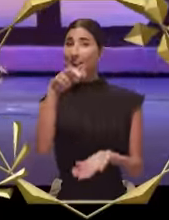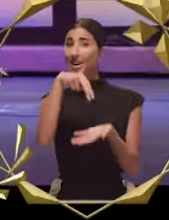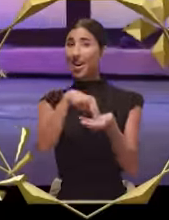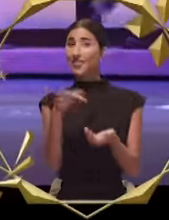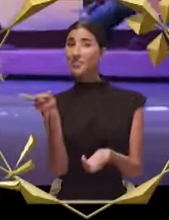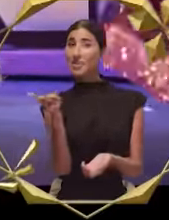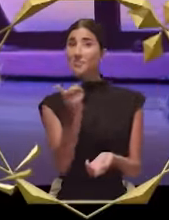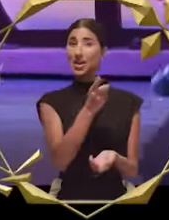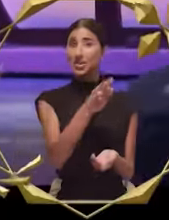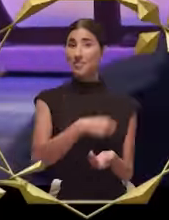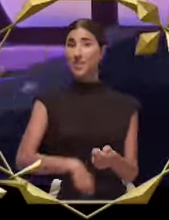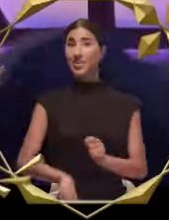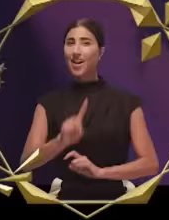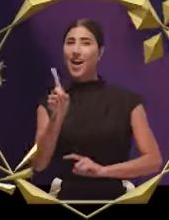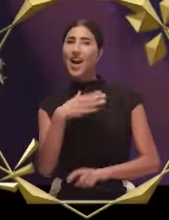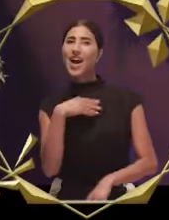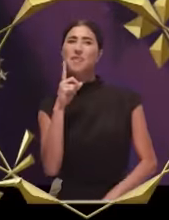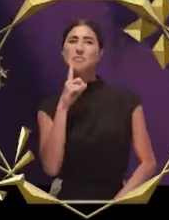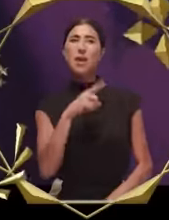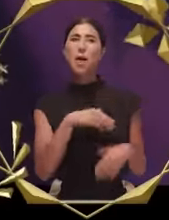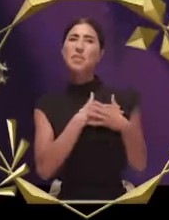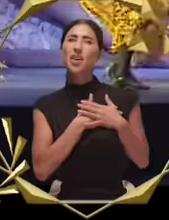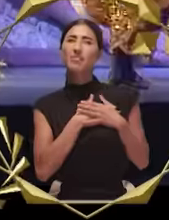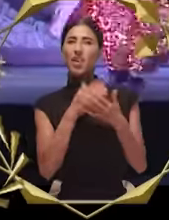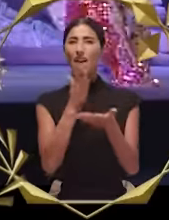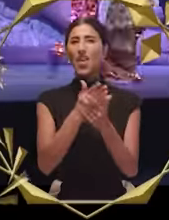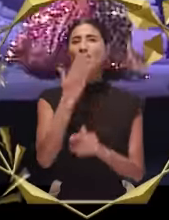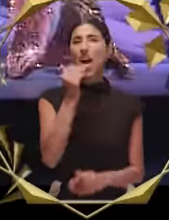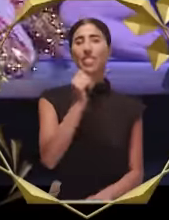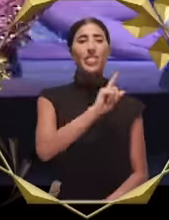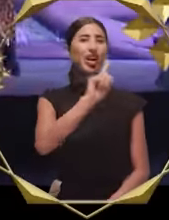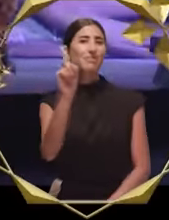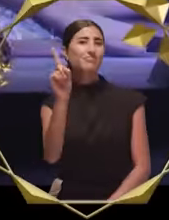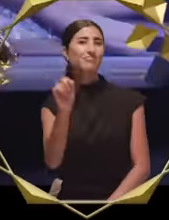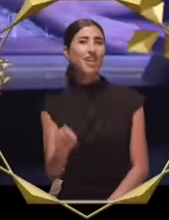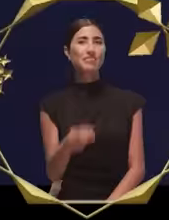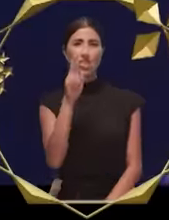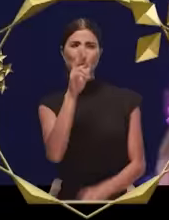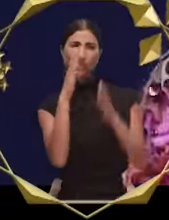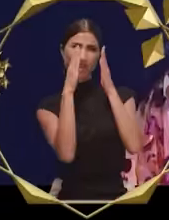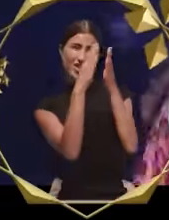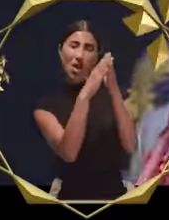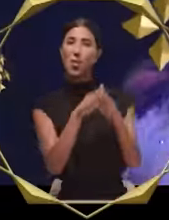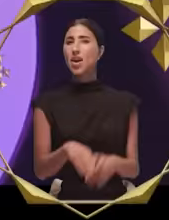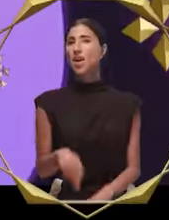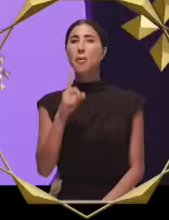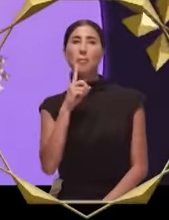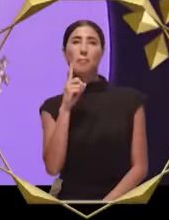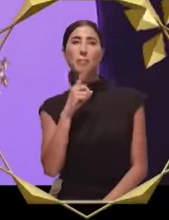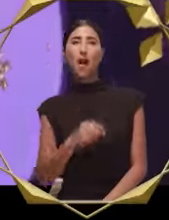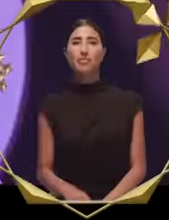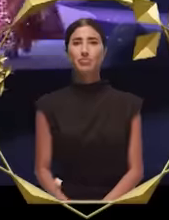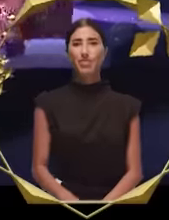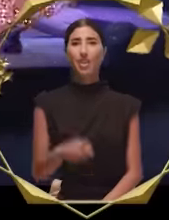مرحبتين لن أقف ما بين وبين لن أنبض في شبهه قلب لن أرى في شبهه عينين لن أمشي